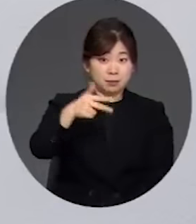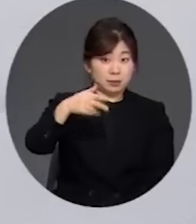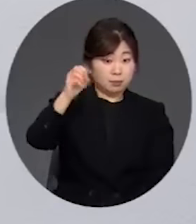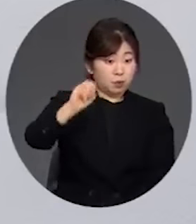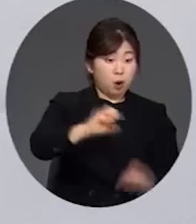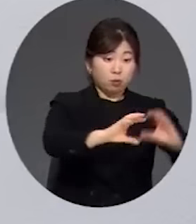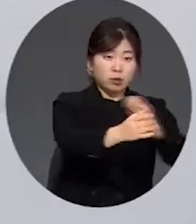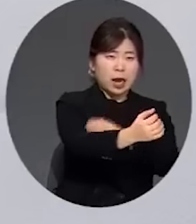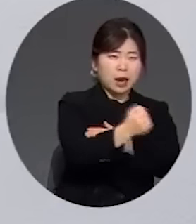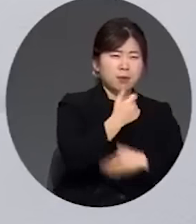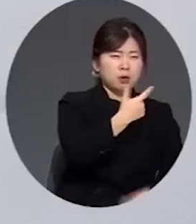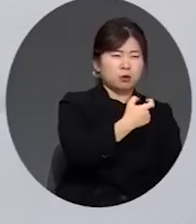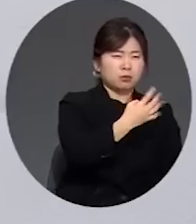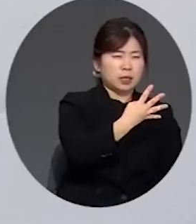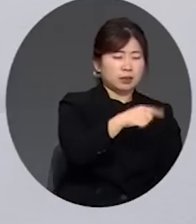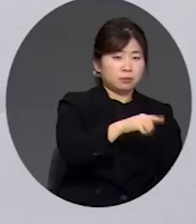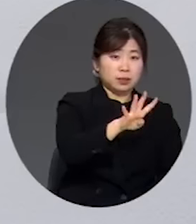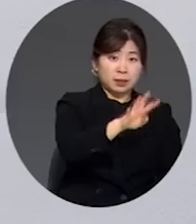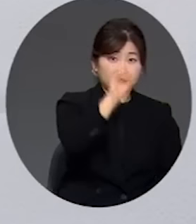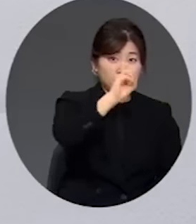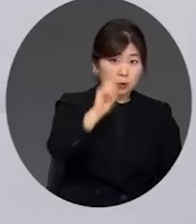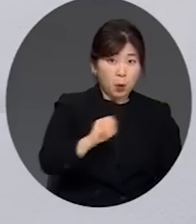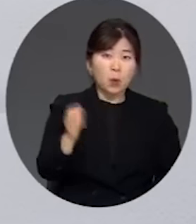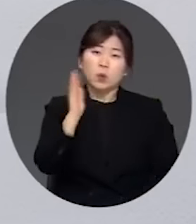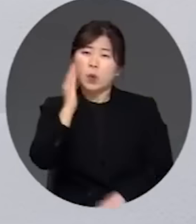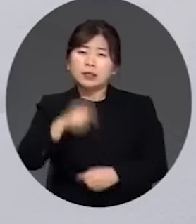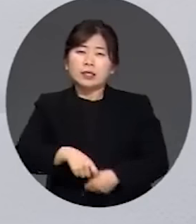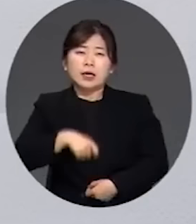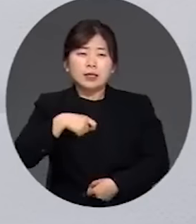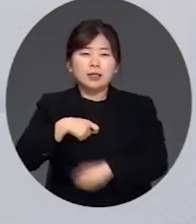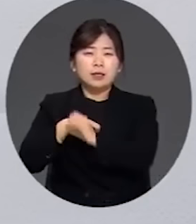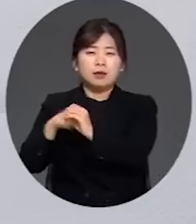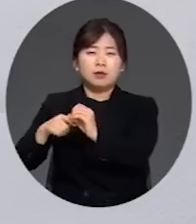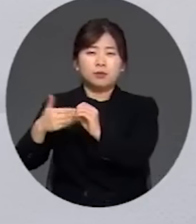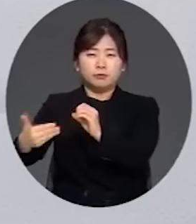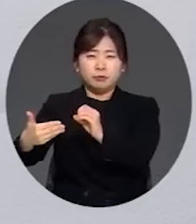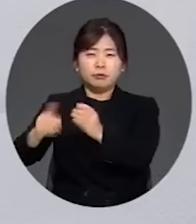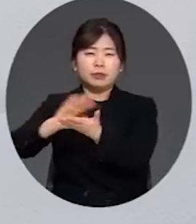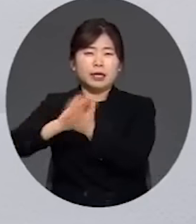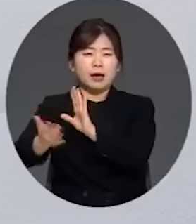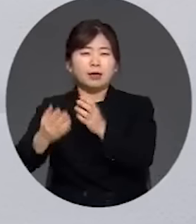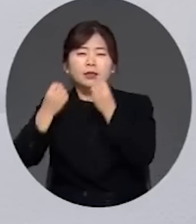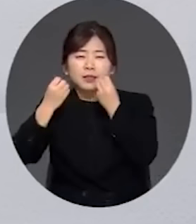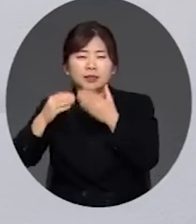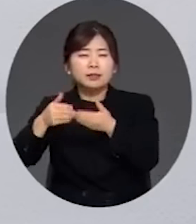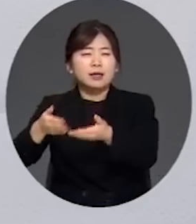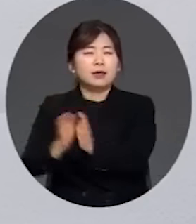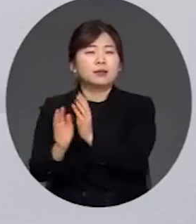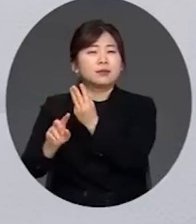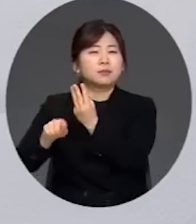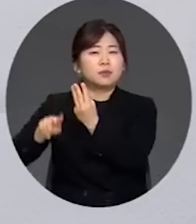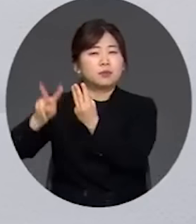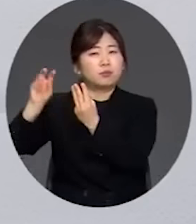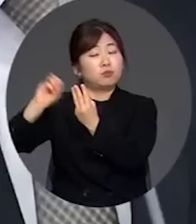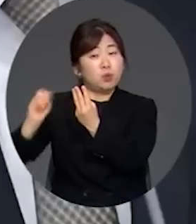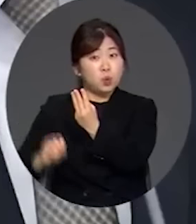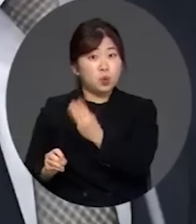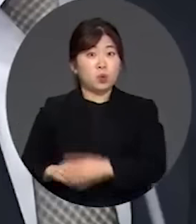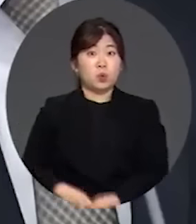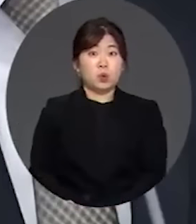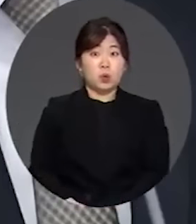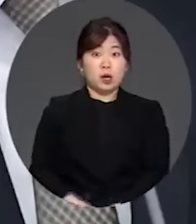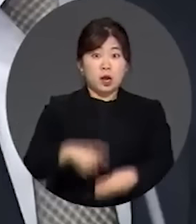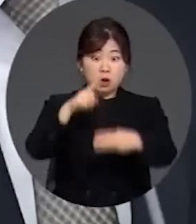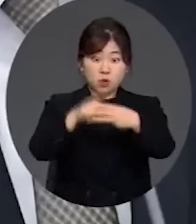국민의 64.4 녹색당 후 개혁 신당 3.2% 나타났습니다